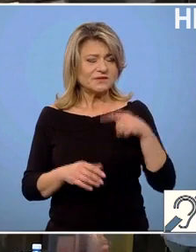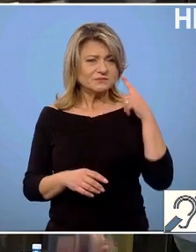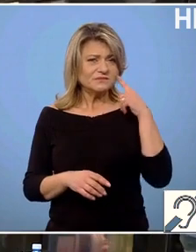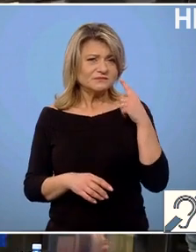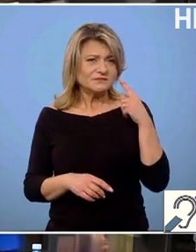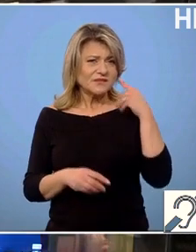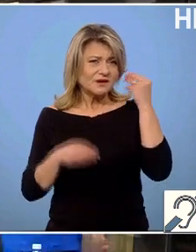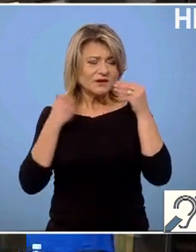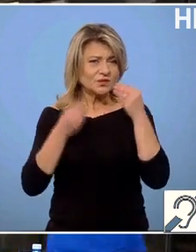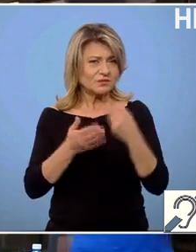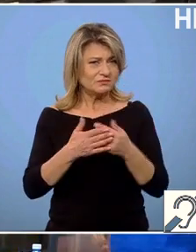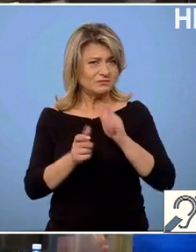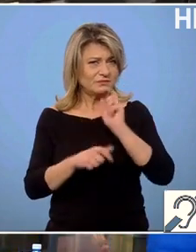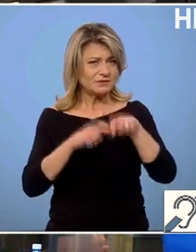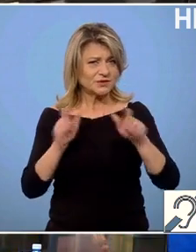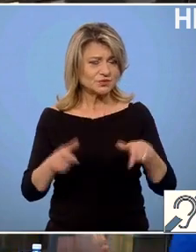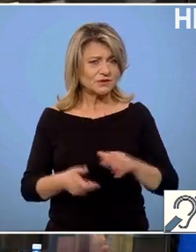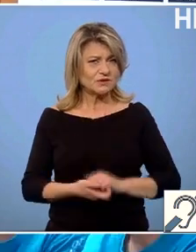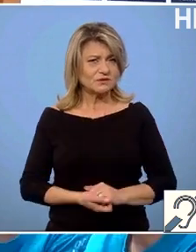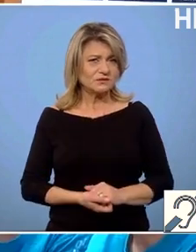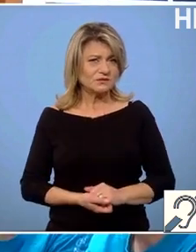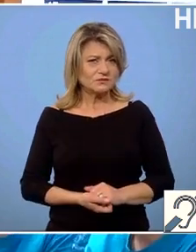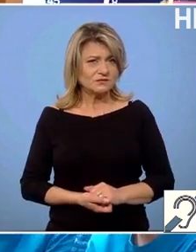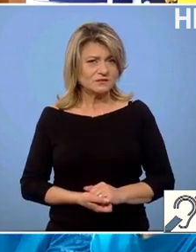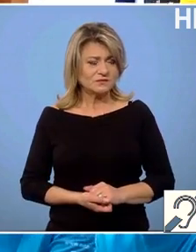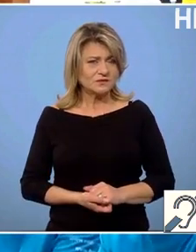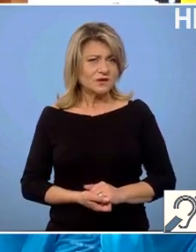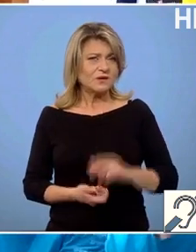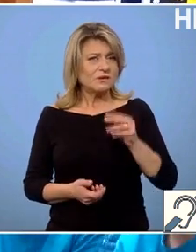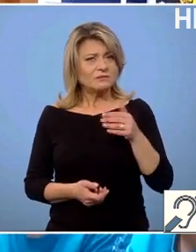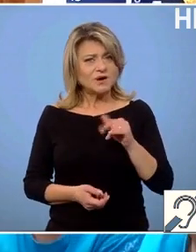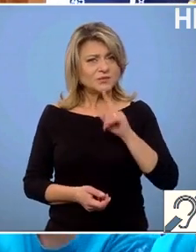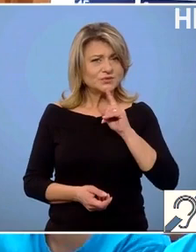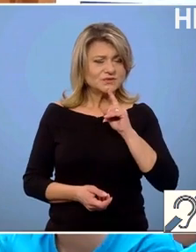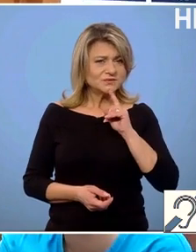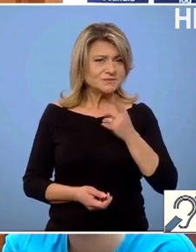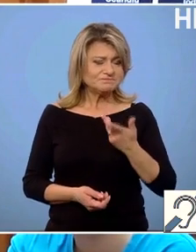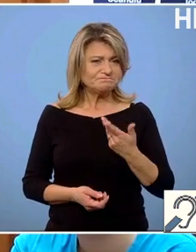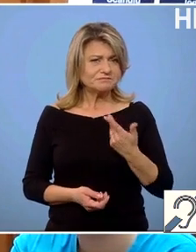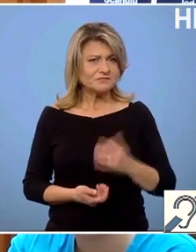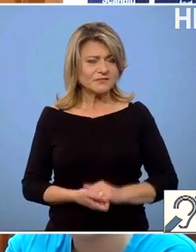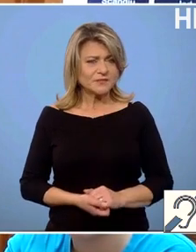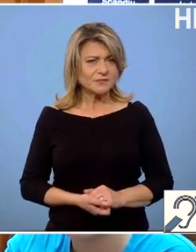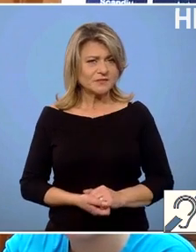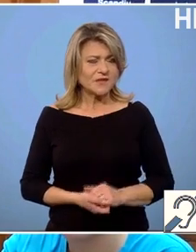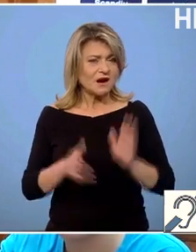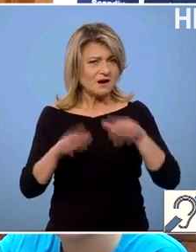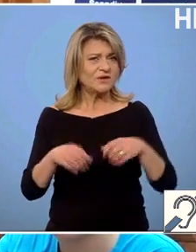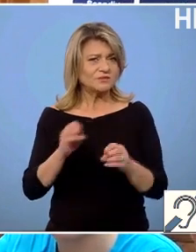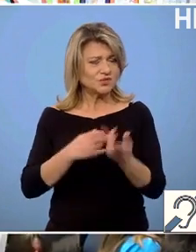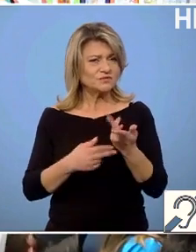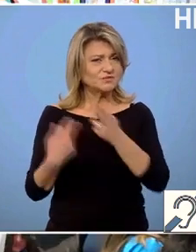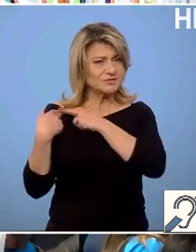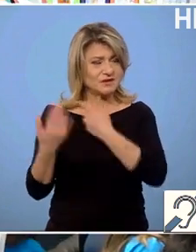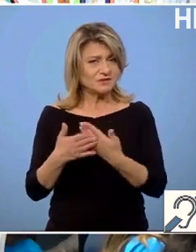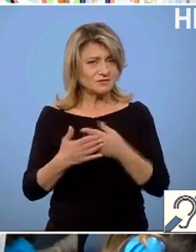fața persoanelor din comunități mai puțin ajutate de soartă. Avem în mâini responsabilitatea